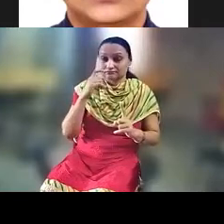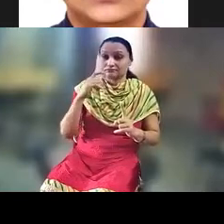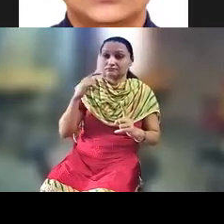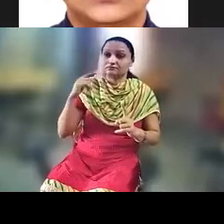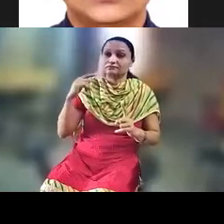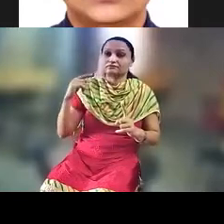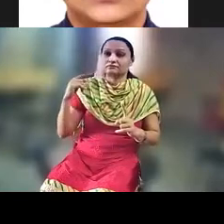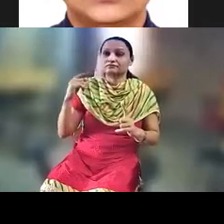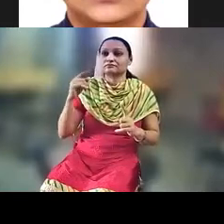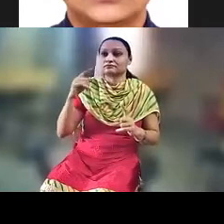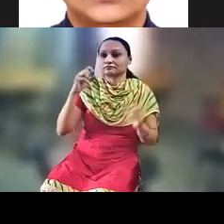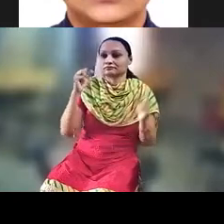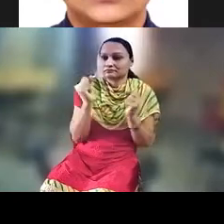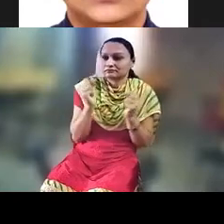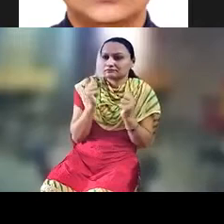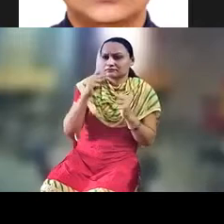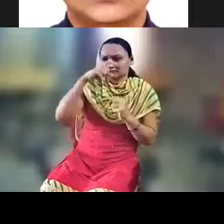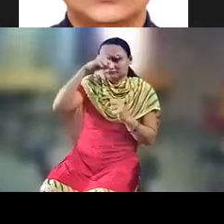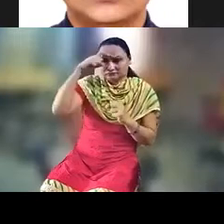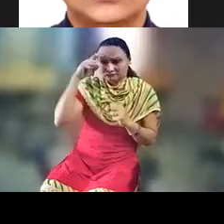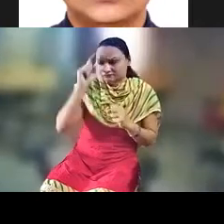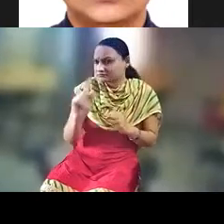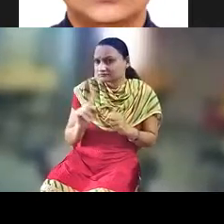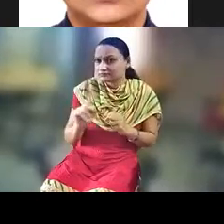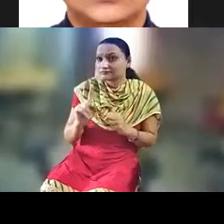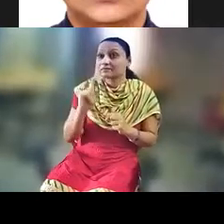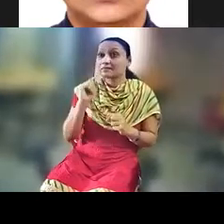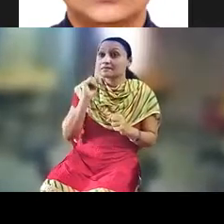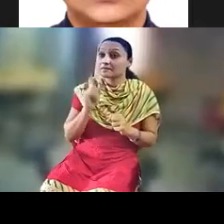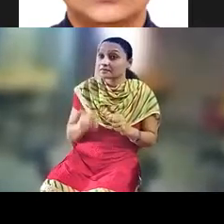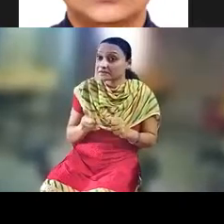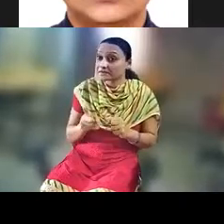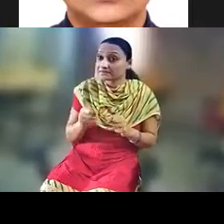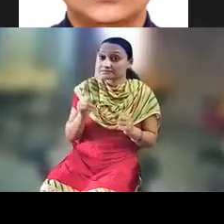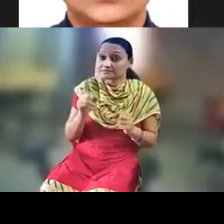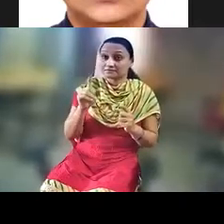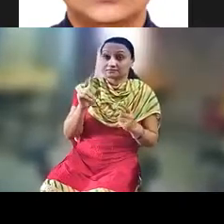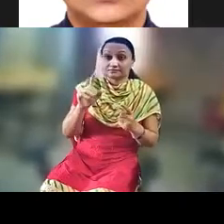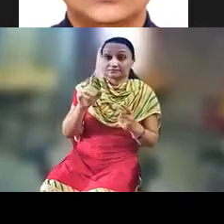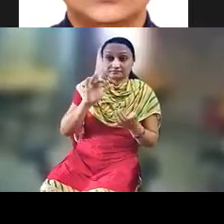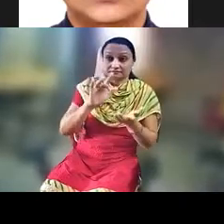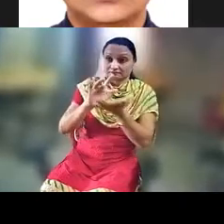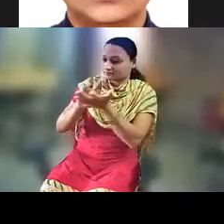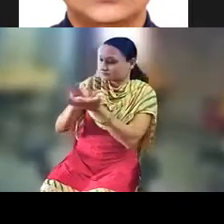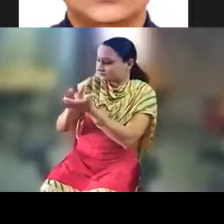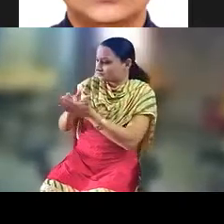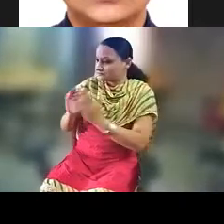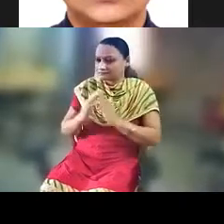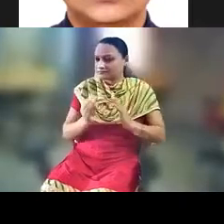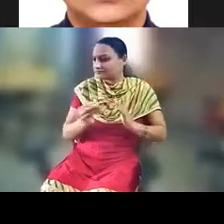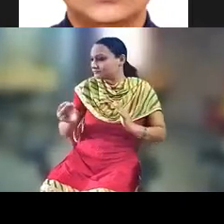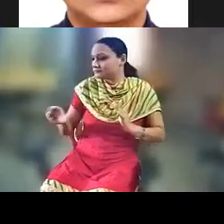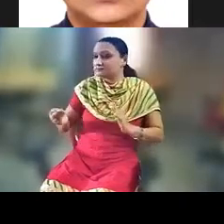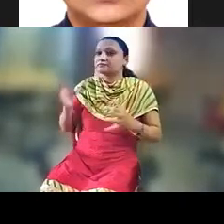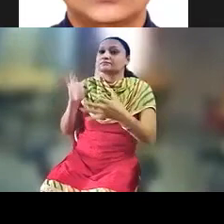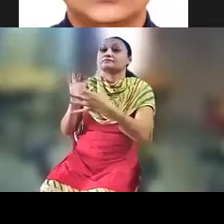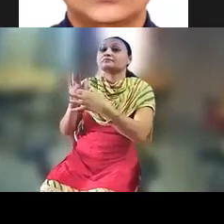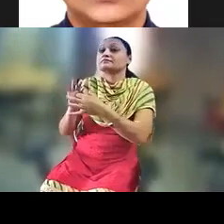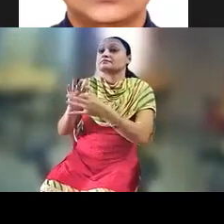उन चीजों के साथ नहीं जुड़ा हुआ है, बाकी हम आसपास के साथ लोगों से किस तरह जुड़े हैं उससे भी जुड़ा हुआ है।